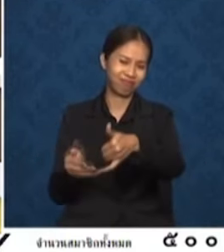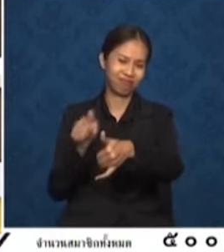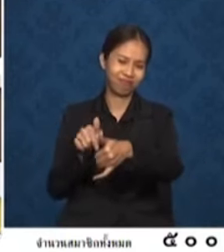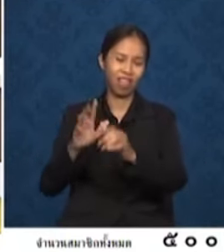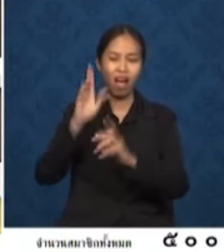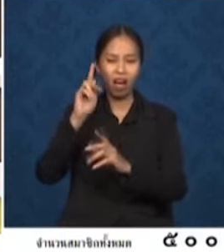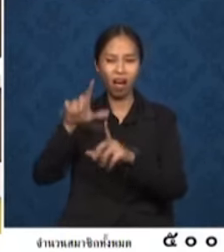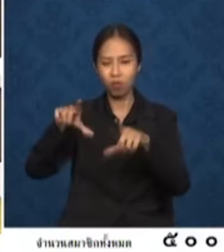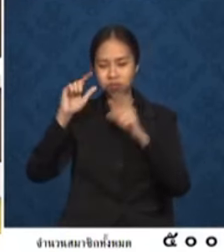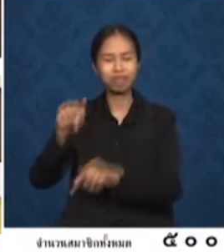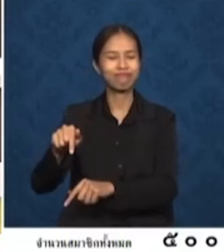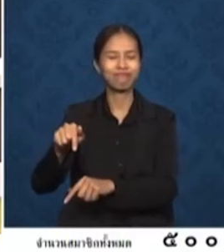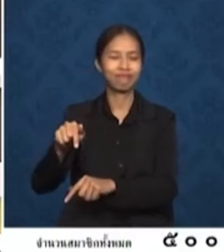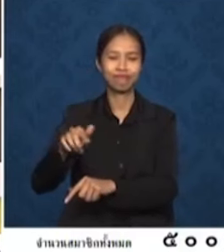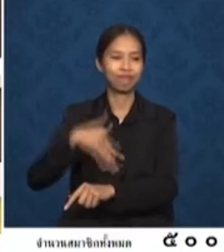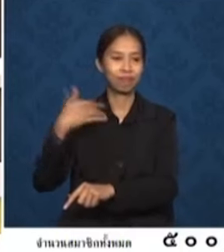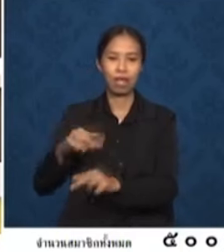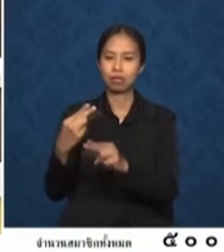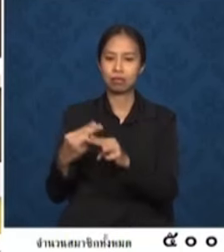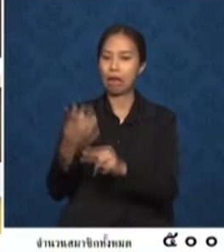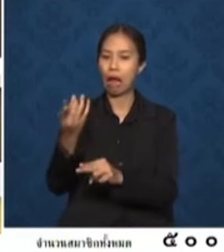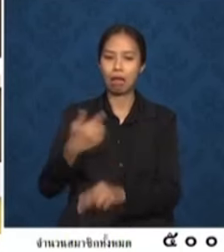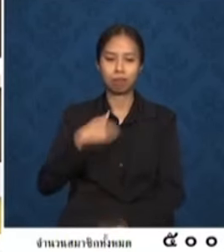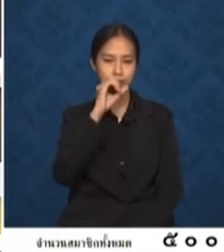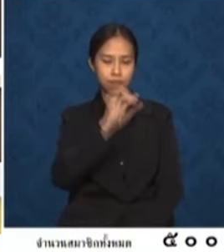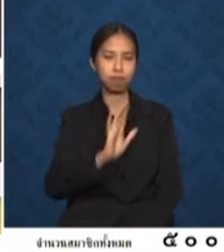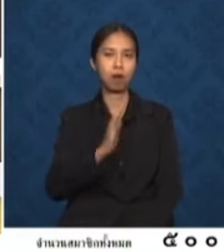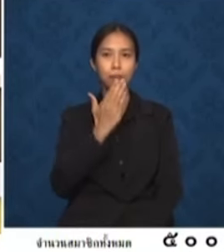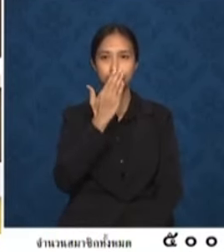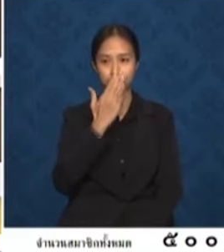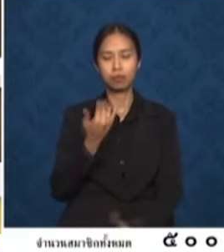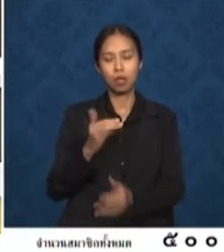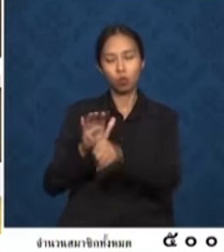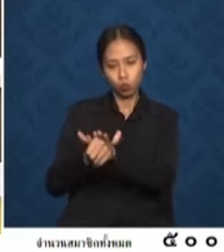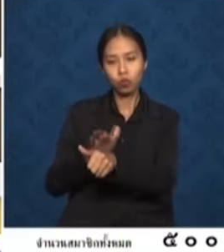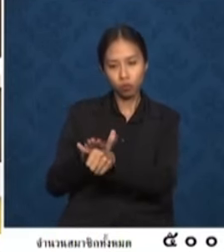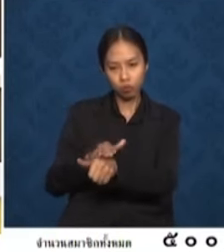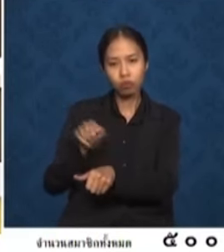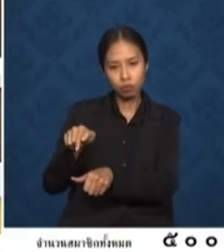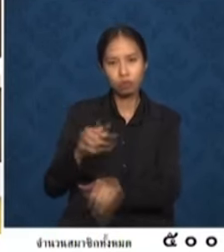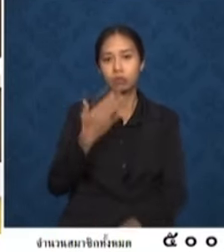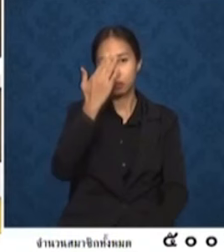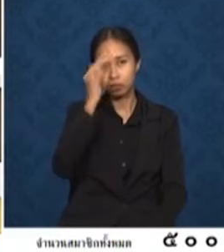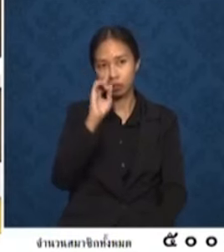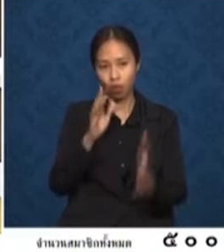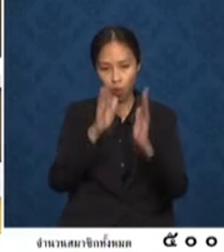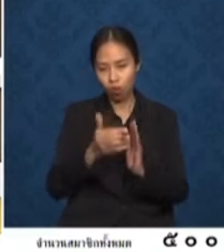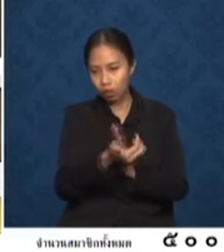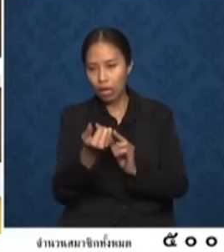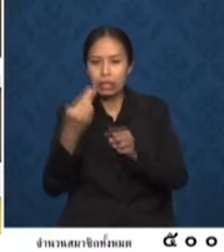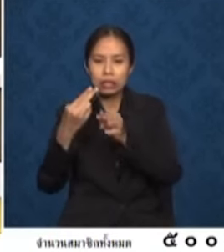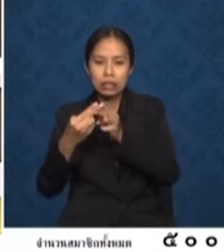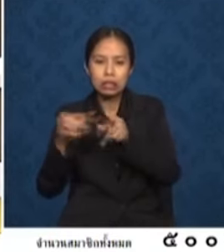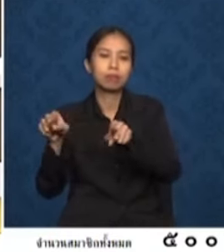ข่าวคนนี้ได้ผมคงไม่เอ่ยชื่อนะครับท่านประธานครับเพราะว่าผมเห็นใจครับคนที่คนอื่นๆที่มีชื่อเดียว